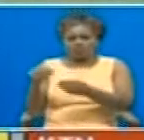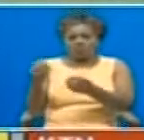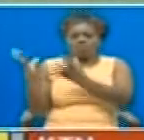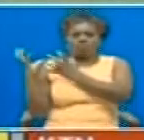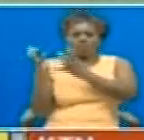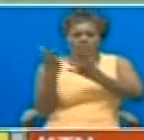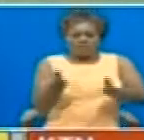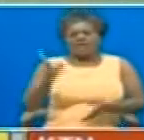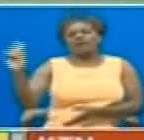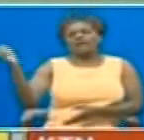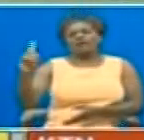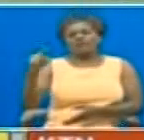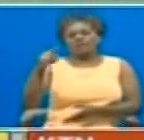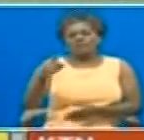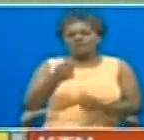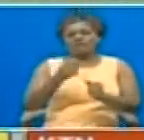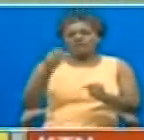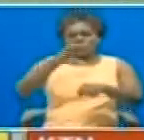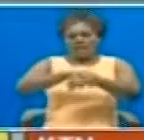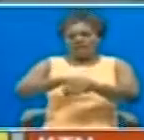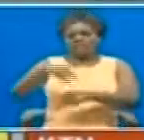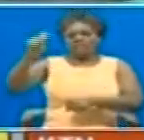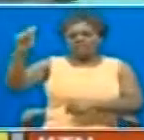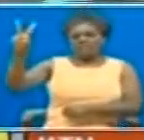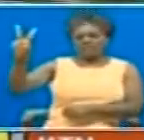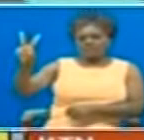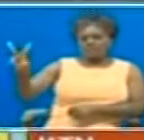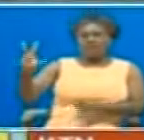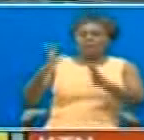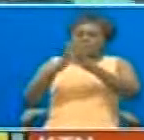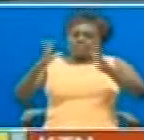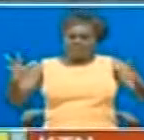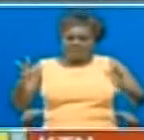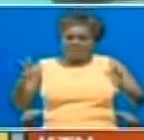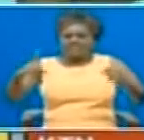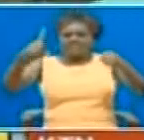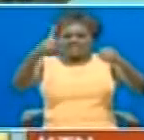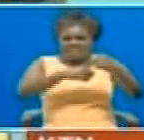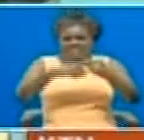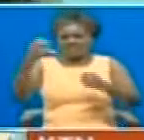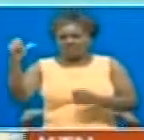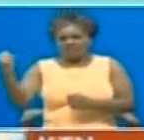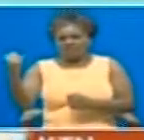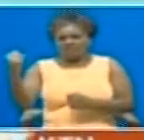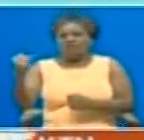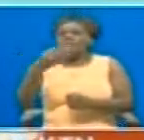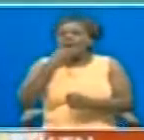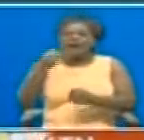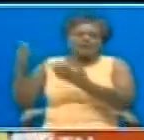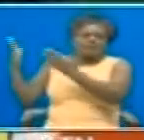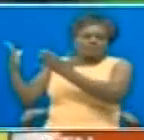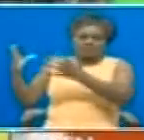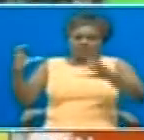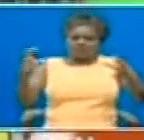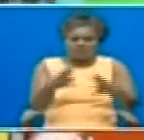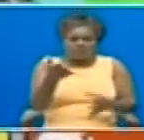moja hapa jijini Nairobi amejishindia runinga aina ya Samsung yenye ukubwa wa inchi 65. Olubwayo ambaye ni mkazi wa